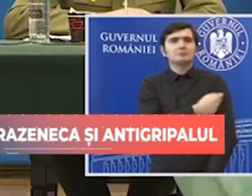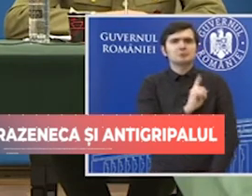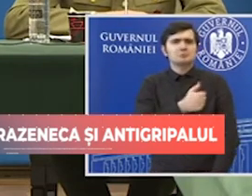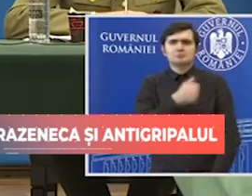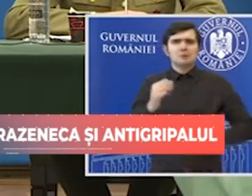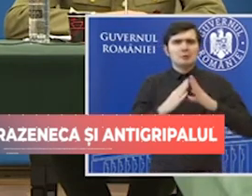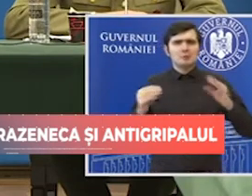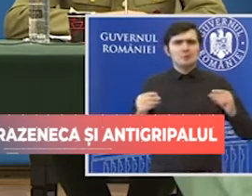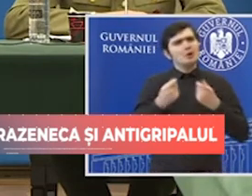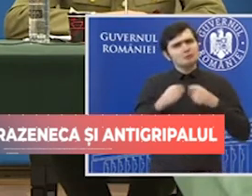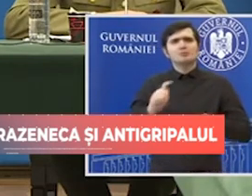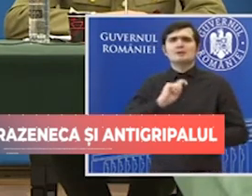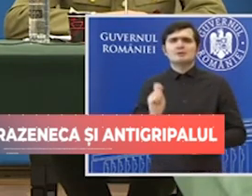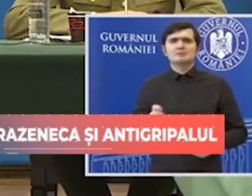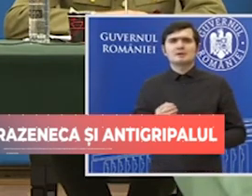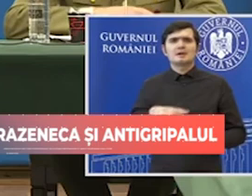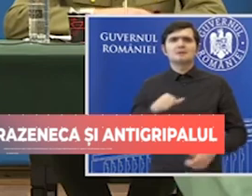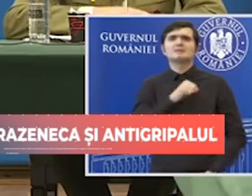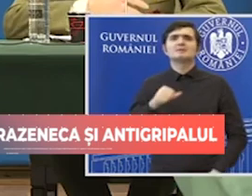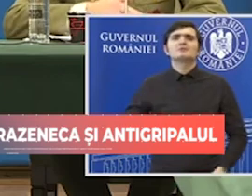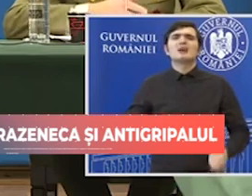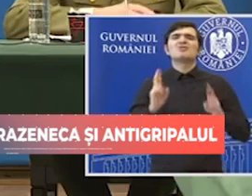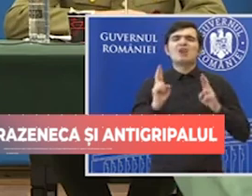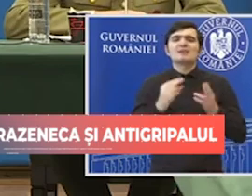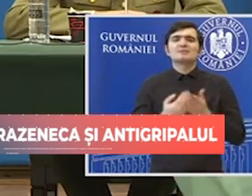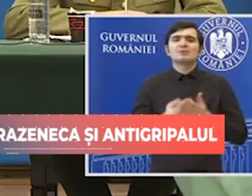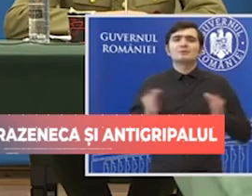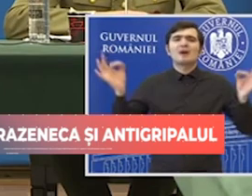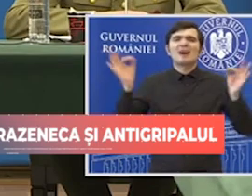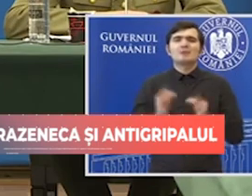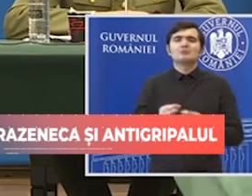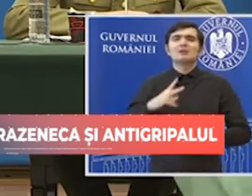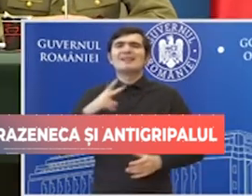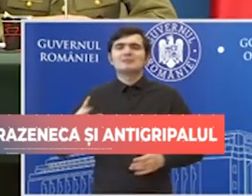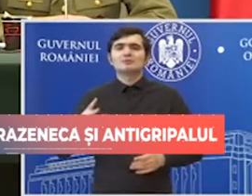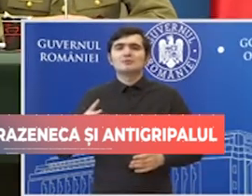vedere că este singura modalitate prin care putem să reducem riscul de emergență a noi tulpini virale mutante.